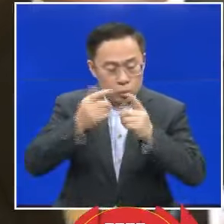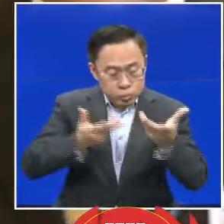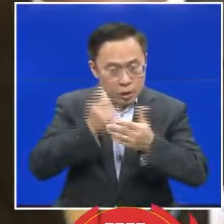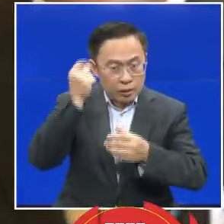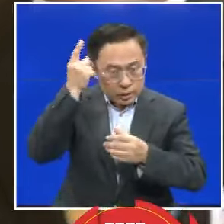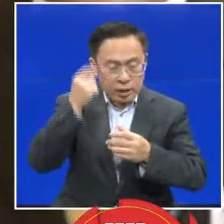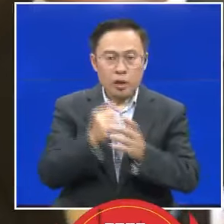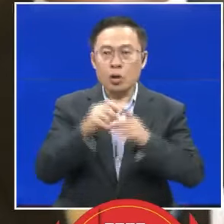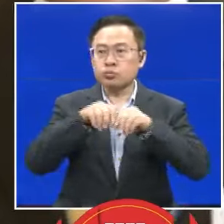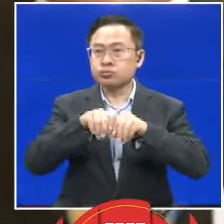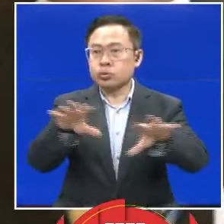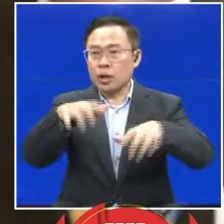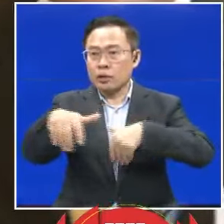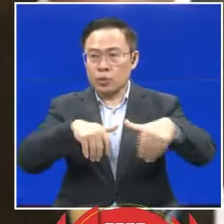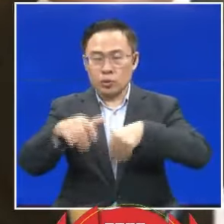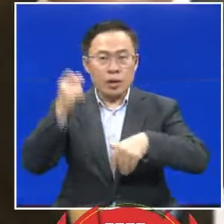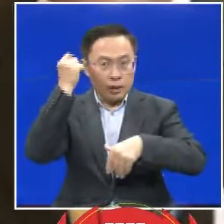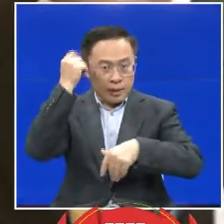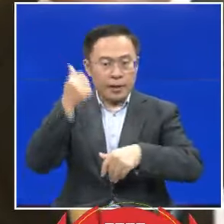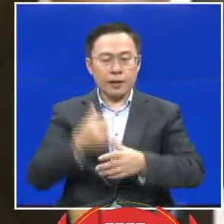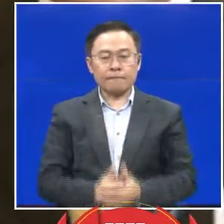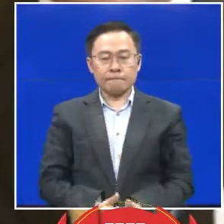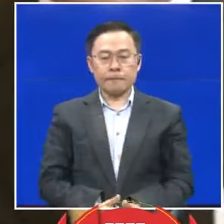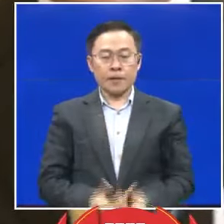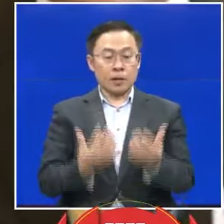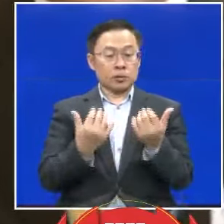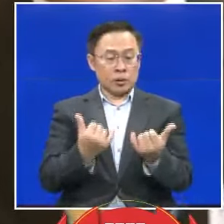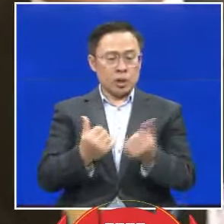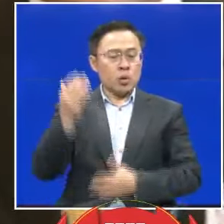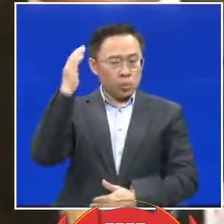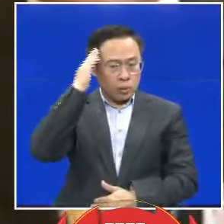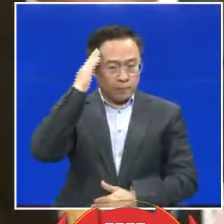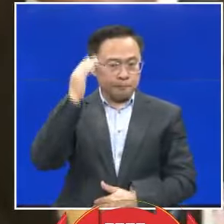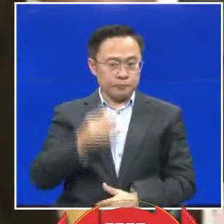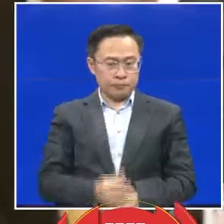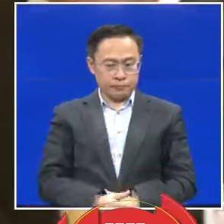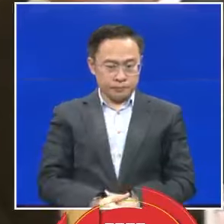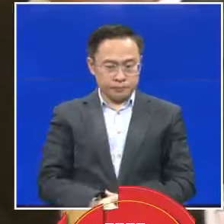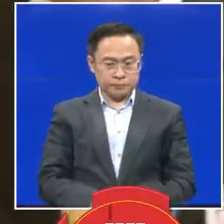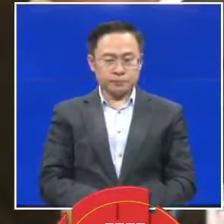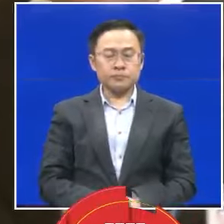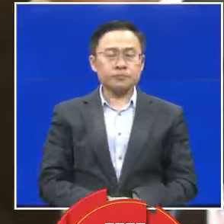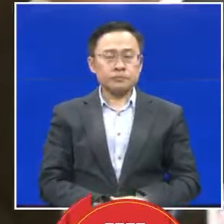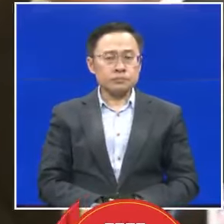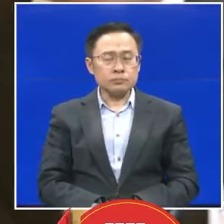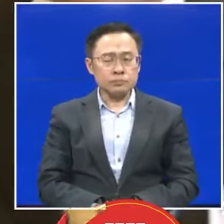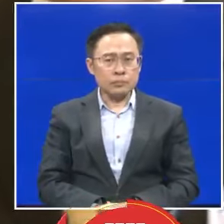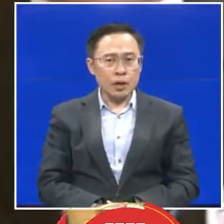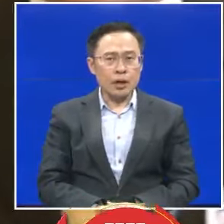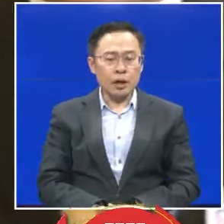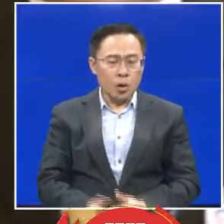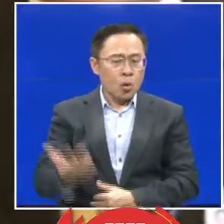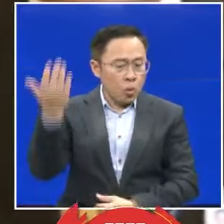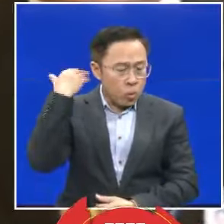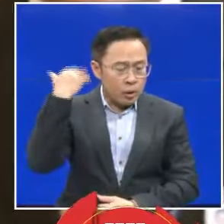จพูดกับพี่น้องกองทัพเลยว่าเข้าใจในช่วงเวลาที่ผ่านมาเนี่ยยากลำบากจริงๆนะครับมีความท้าทายหลาย